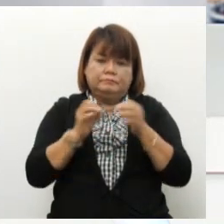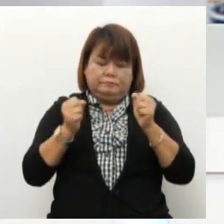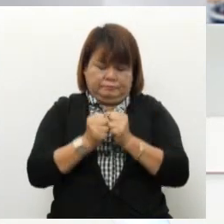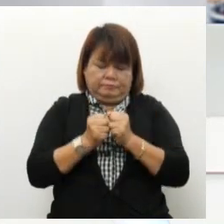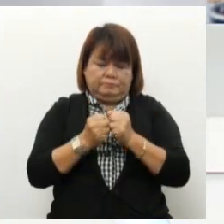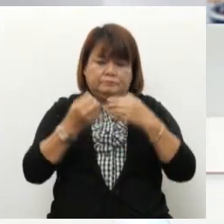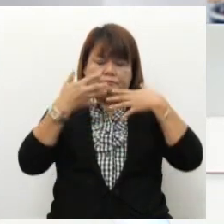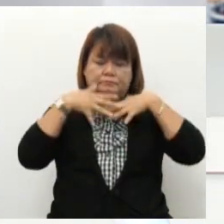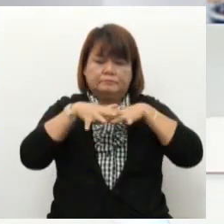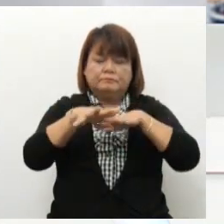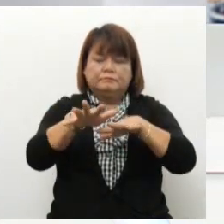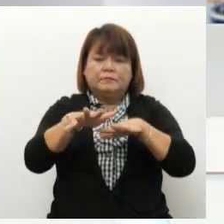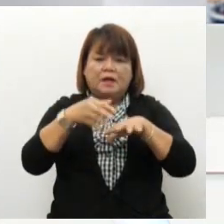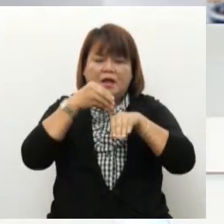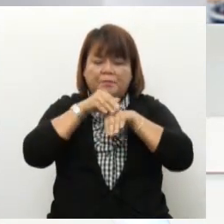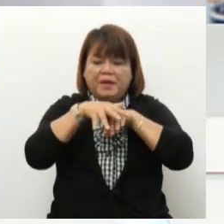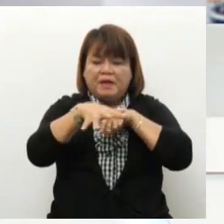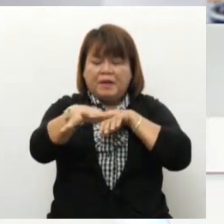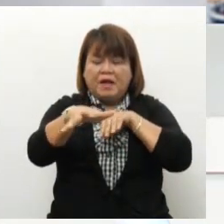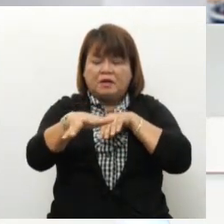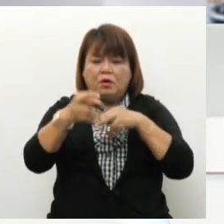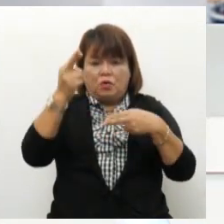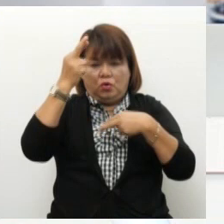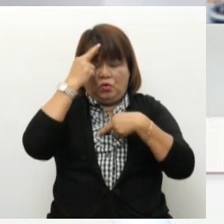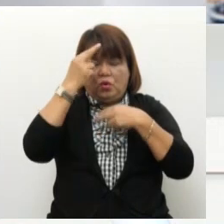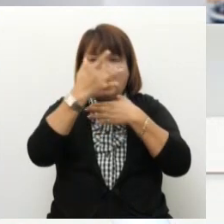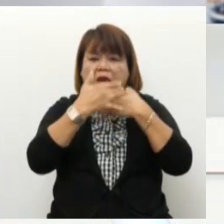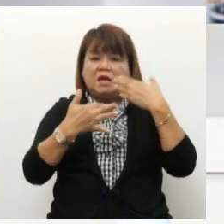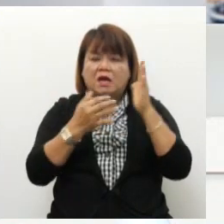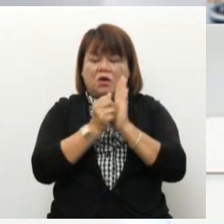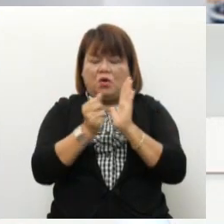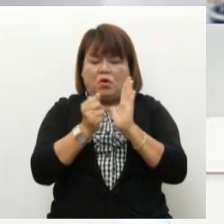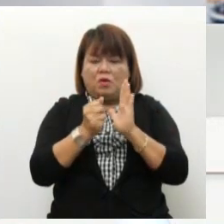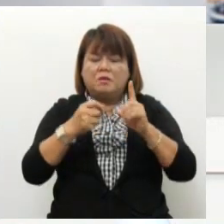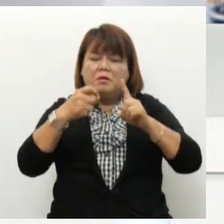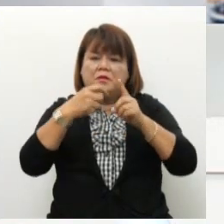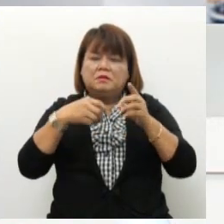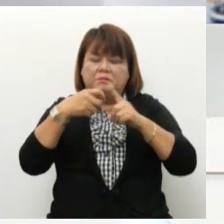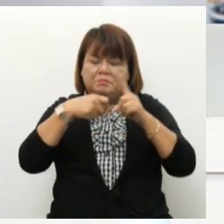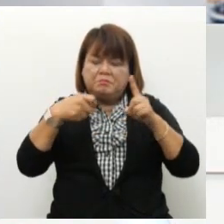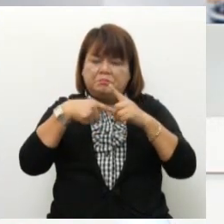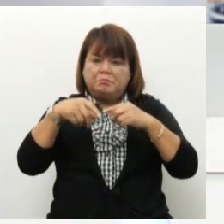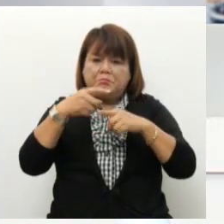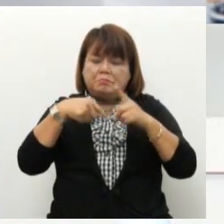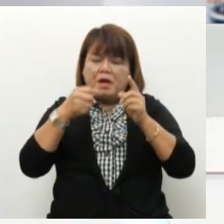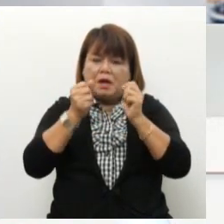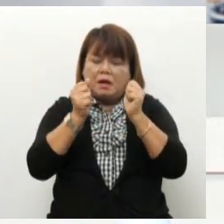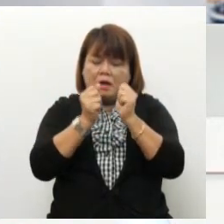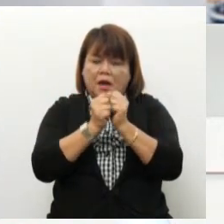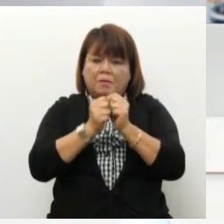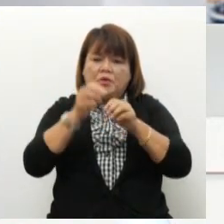แพร่ระบาดของไข้เลือดออกนะครับซึ่งมากับยุงลายซึ่งเกิดจากแหล่งเพ